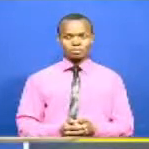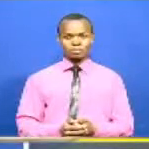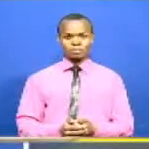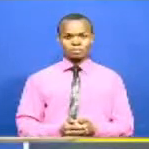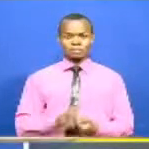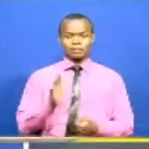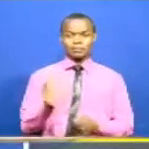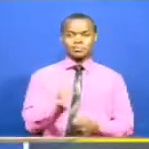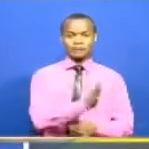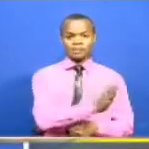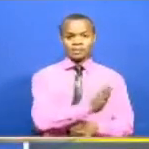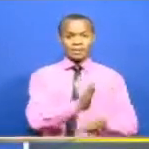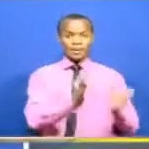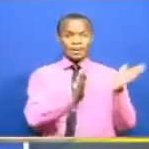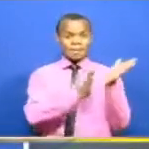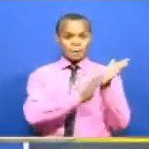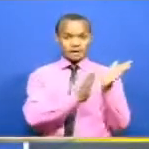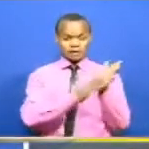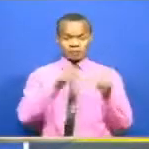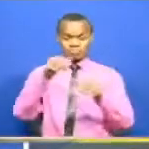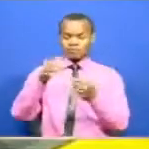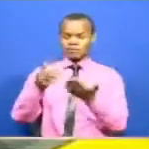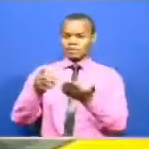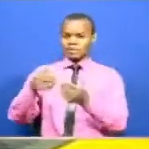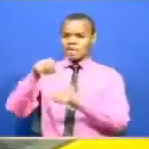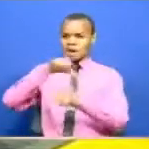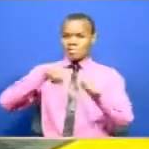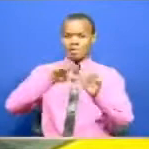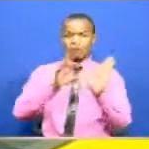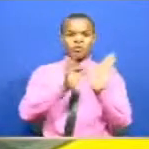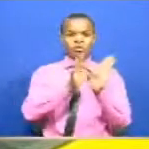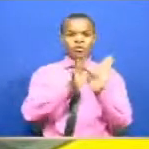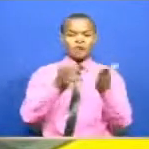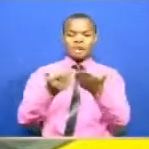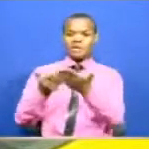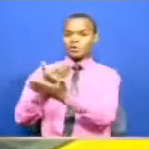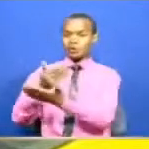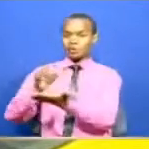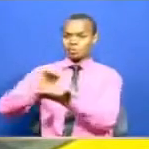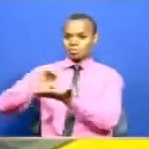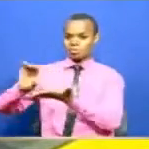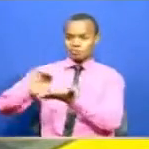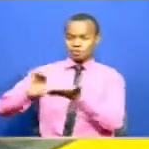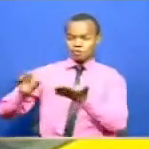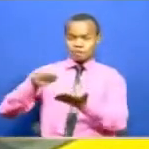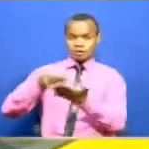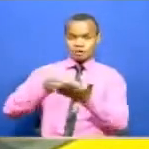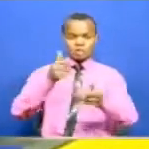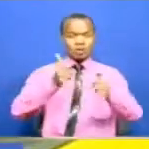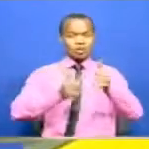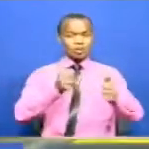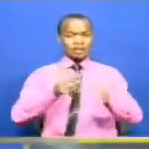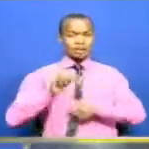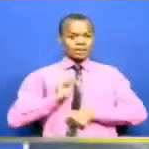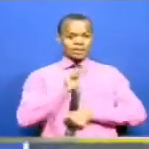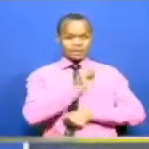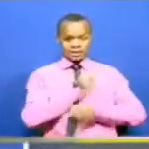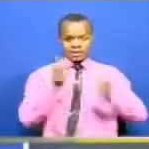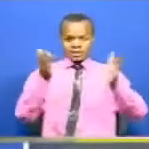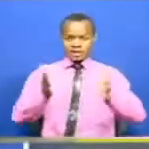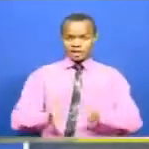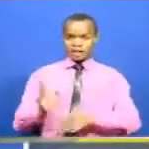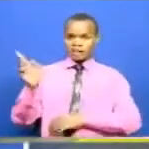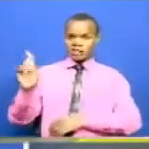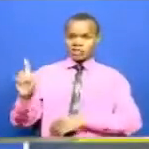na mapendekezo kuhusu mfumo mpya wa ugavi wa mapato yaliyowasilishwa na seneta wa Nairobi Johnson Sakaja